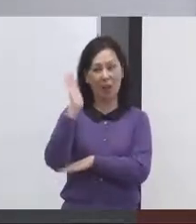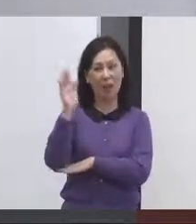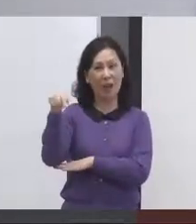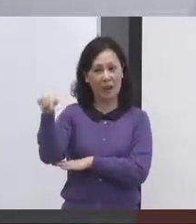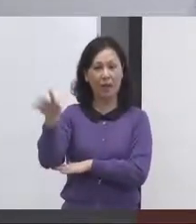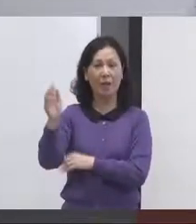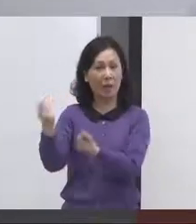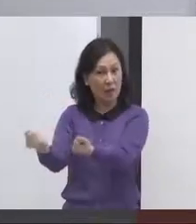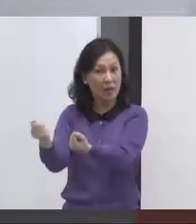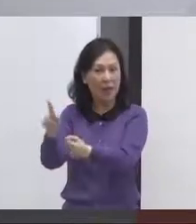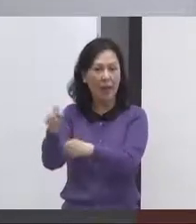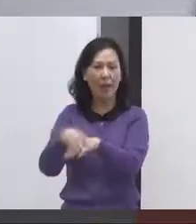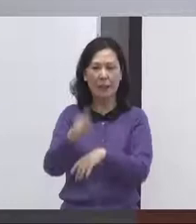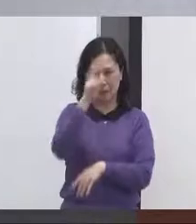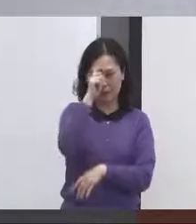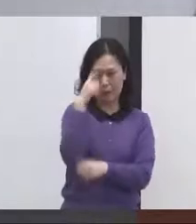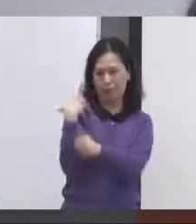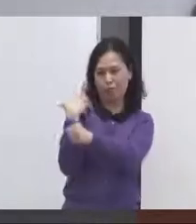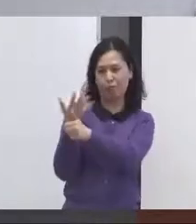组织，我们希望把一些东西 push 回去。